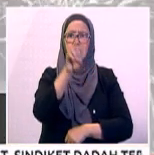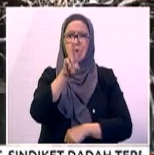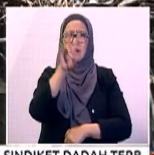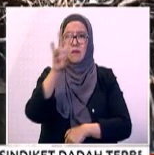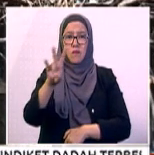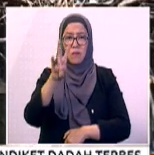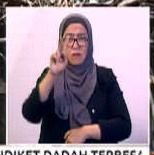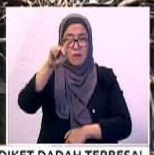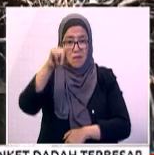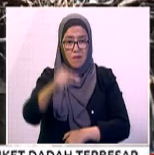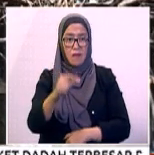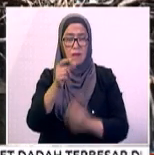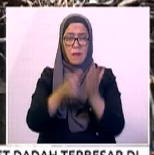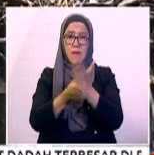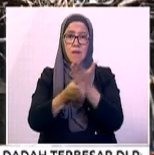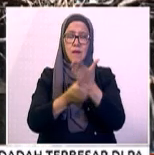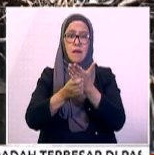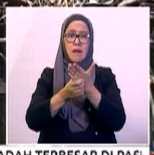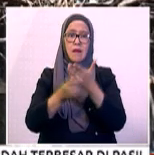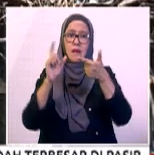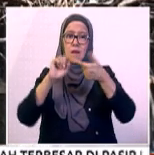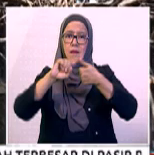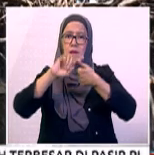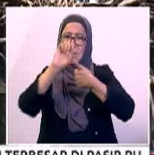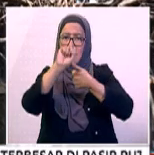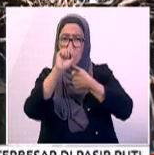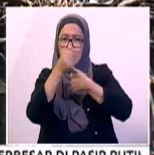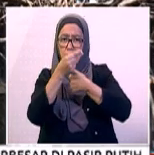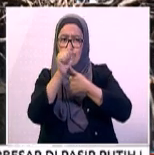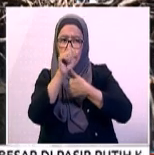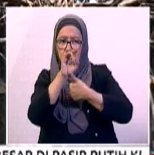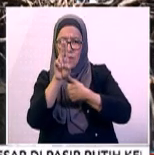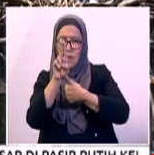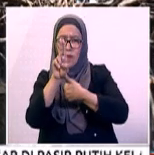227.41 gram dadah jenis syabu,